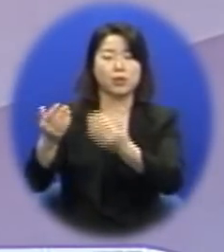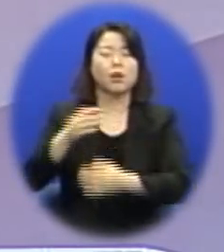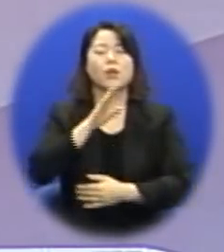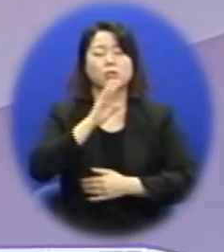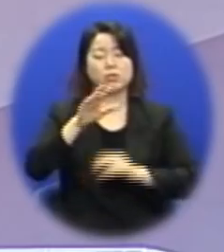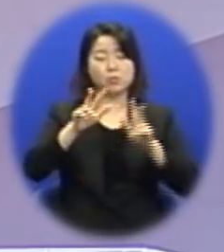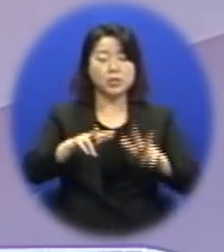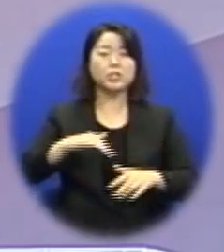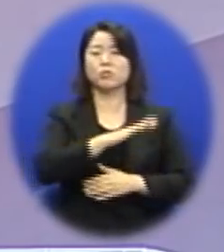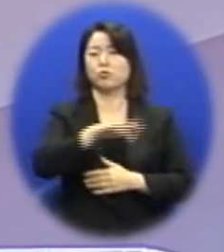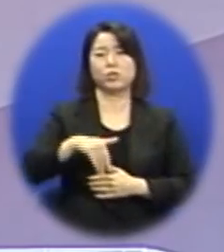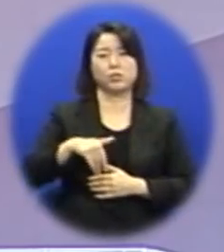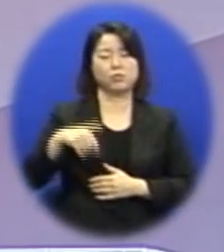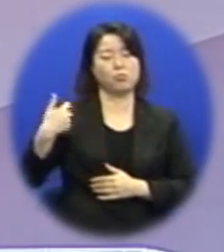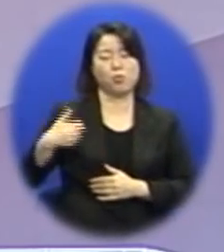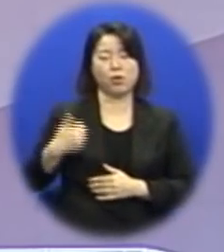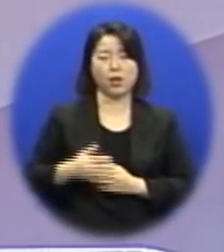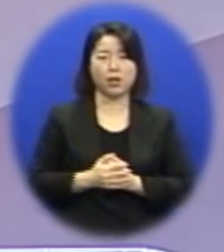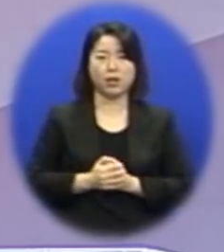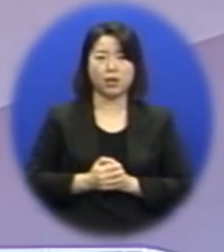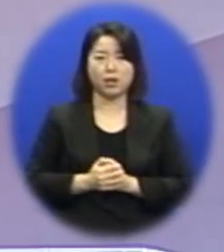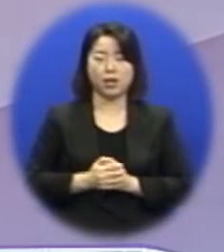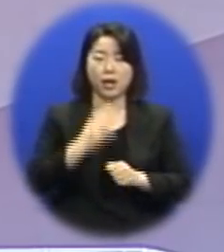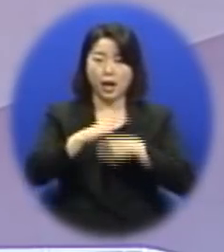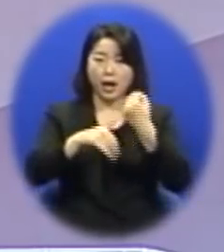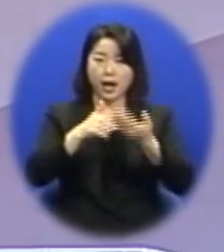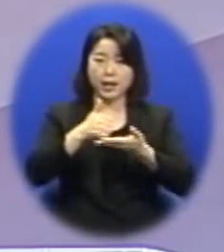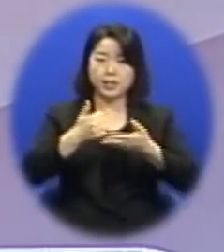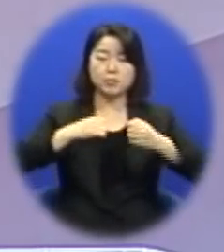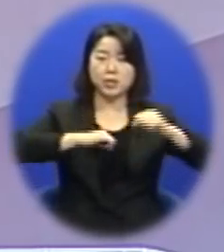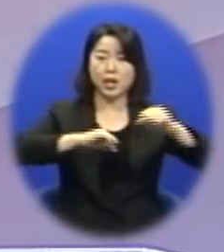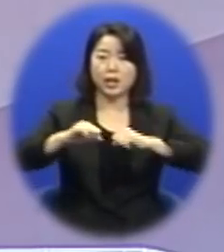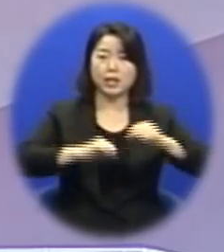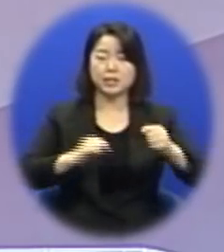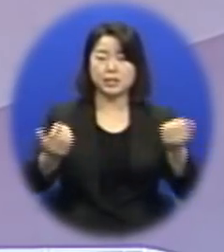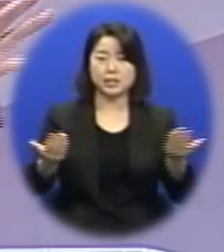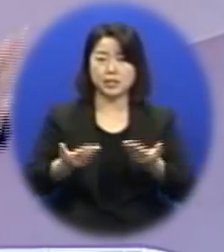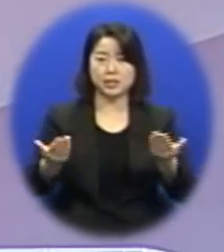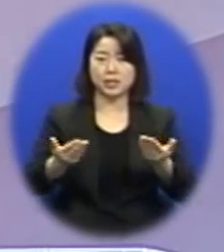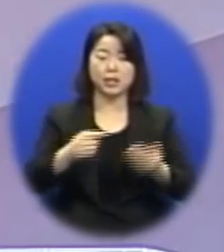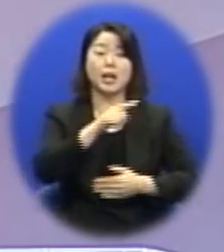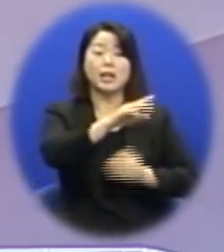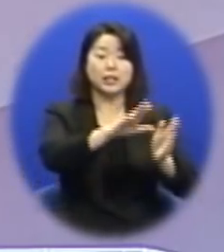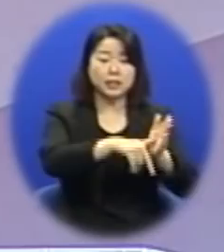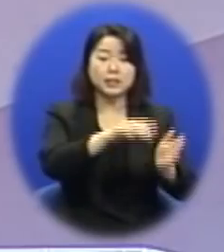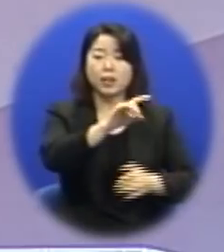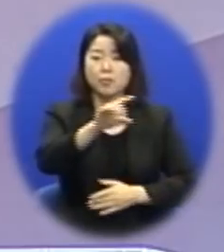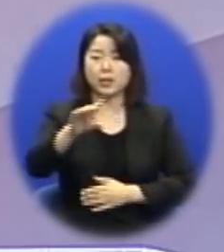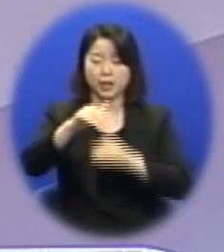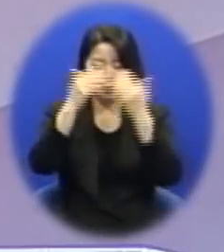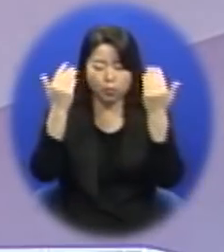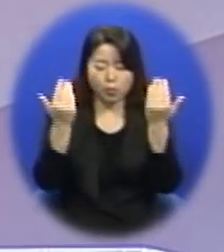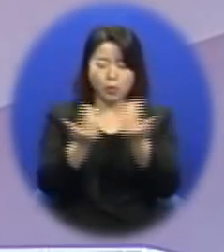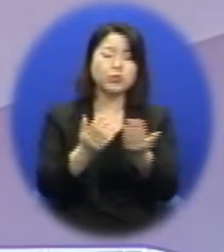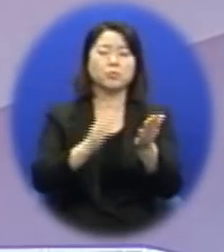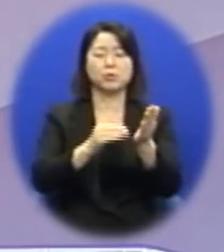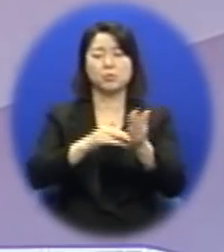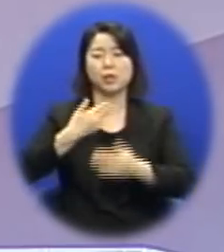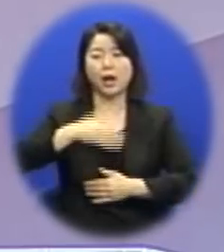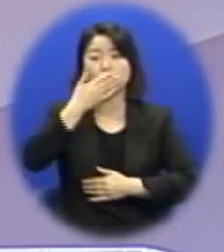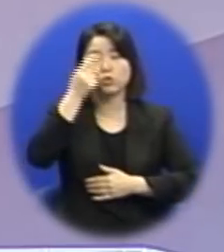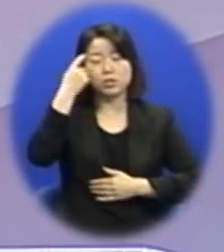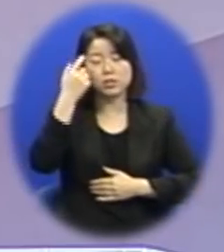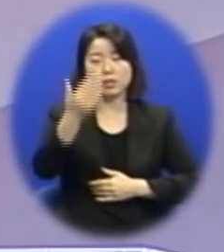거예요 하나님이 행하시는 일을 우리가 어찌 그때 그때마다 그 모든 비밀을 알 수 있을까요 어떤